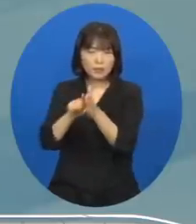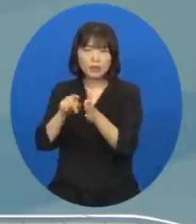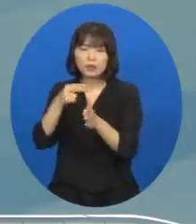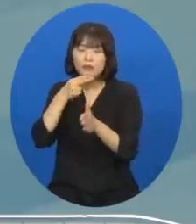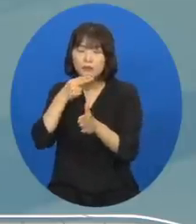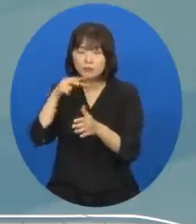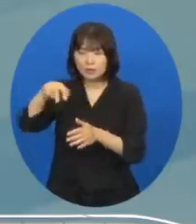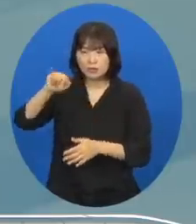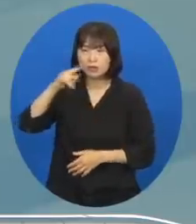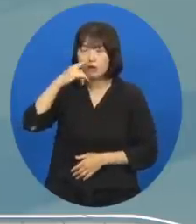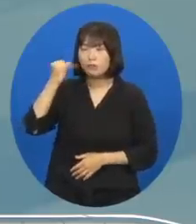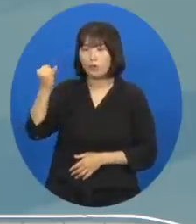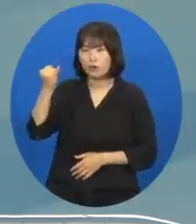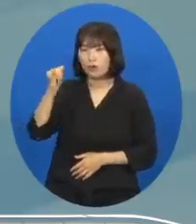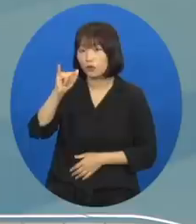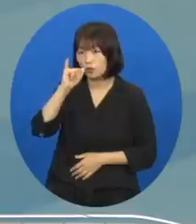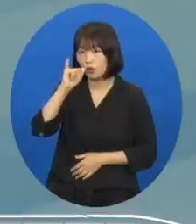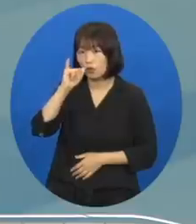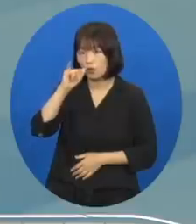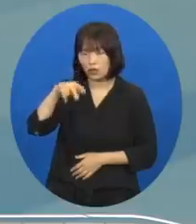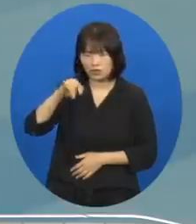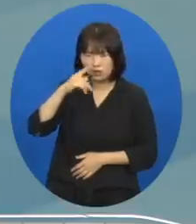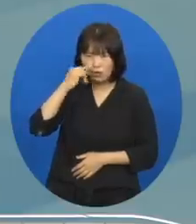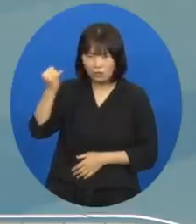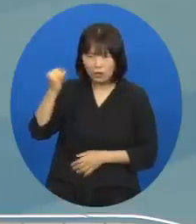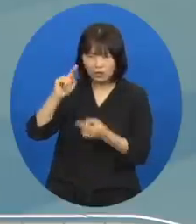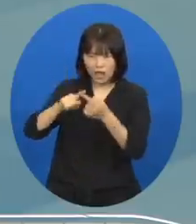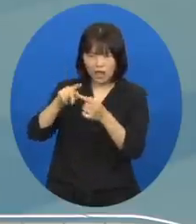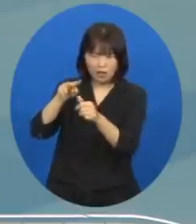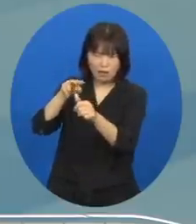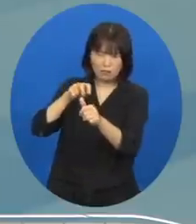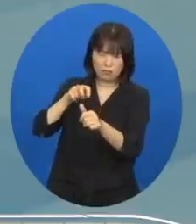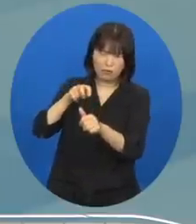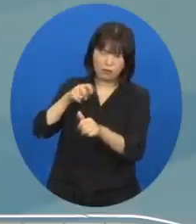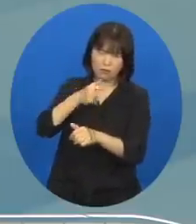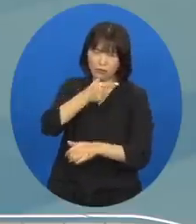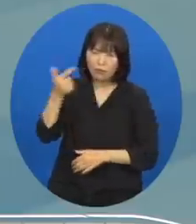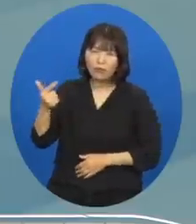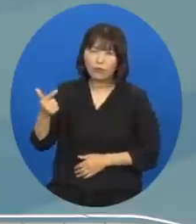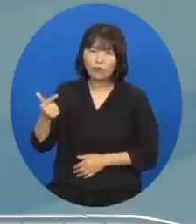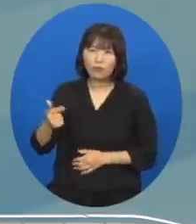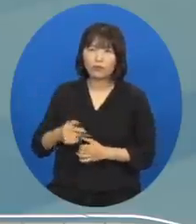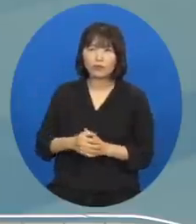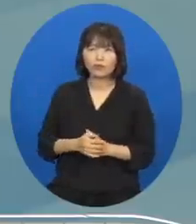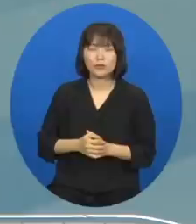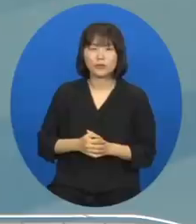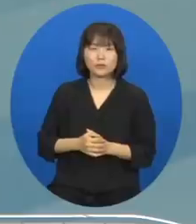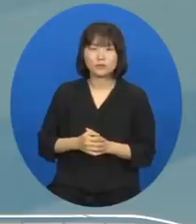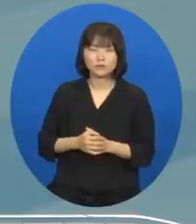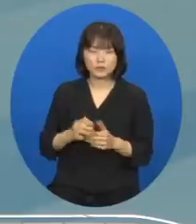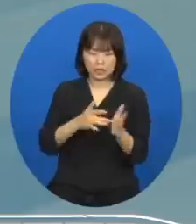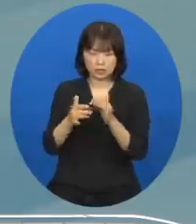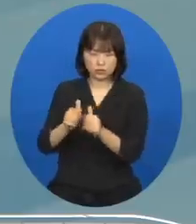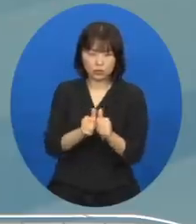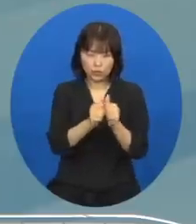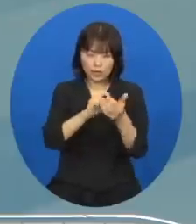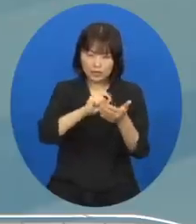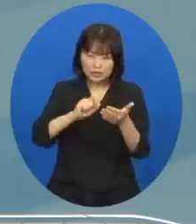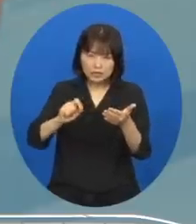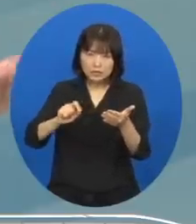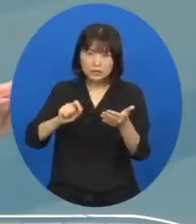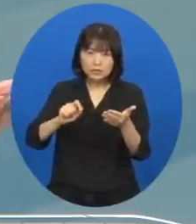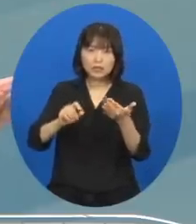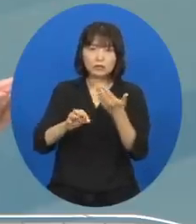계신데 그 시어머니에 대한 미움이 너무 강한 겁니다. 그러니까 동행일기를 쓰고 나누려면